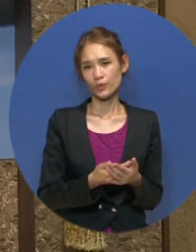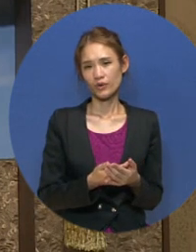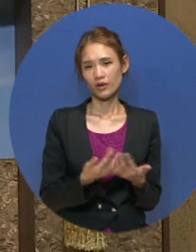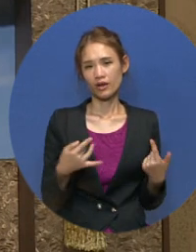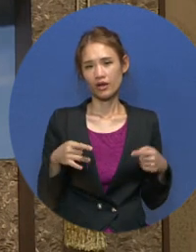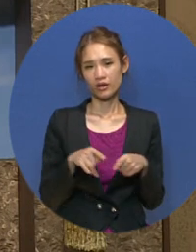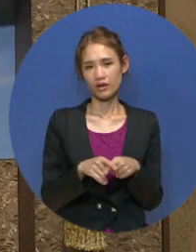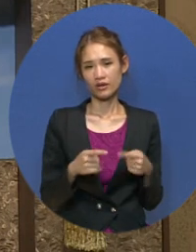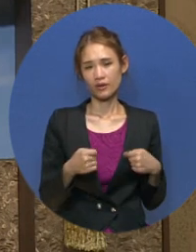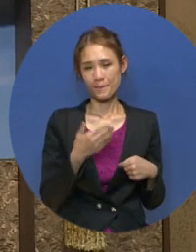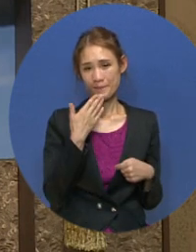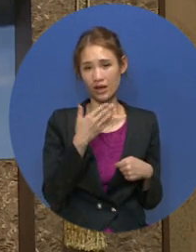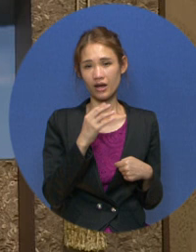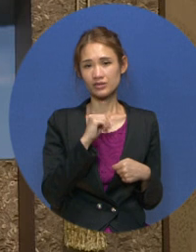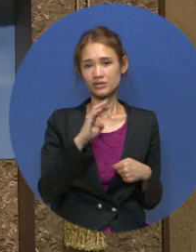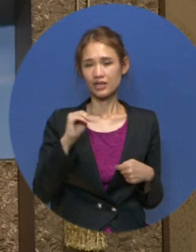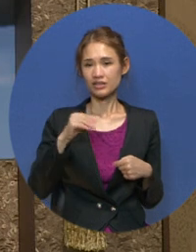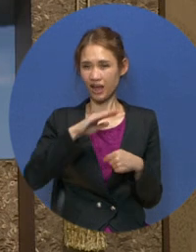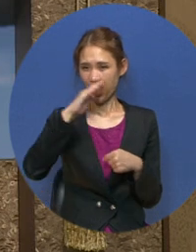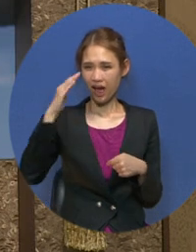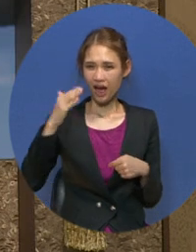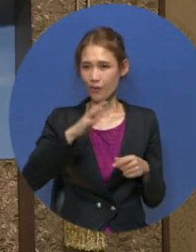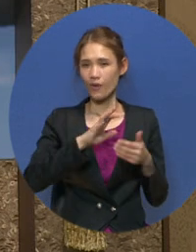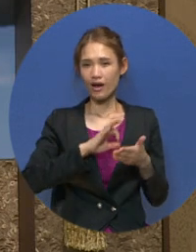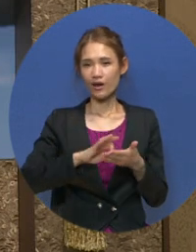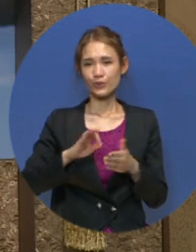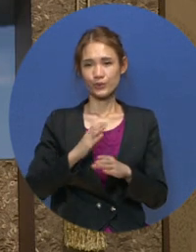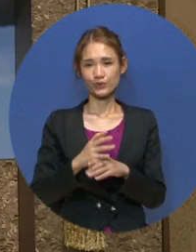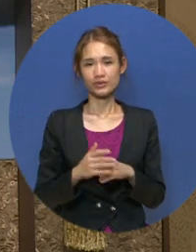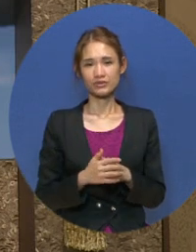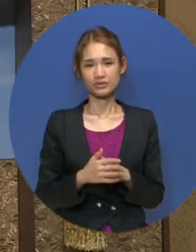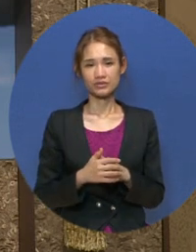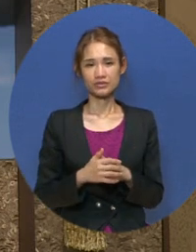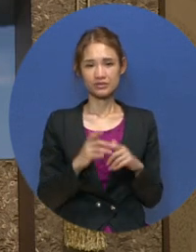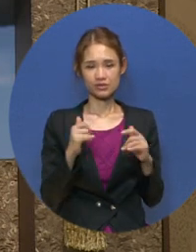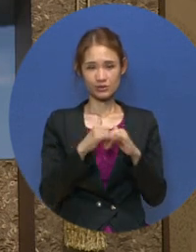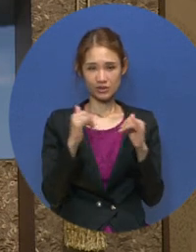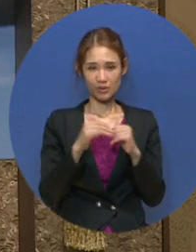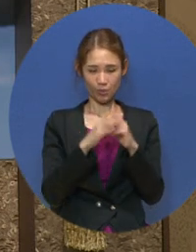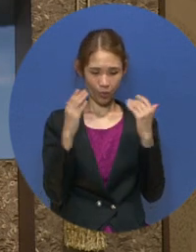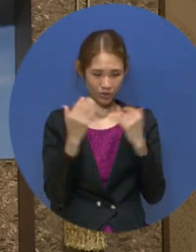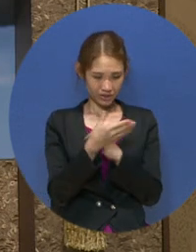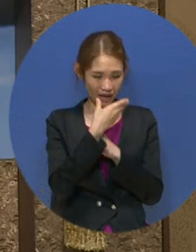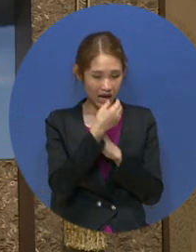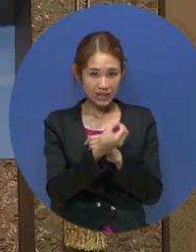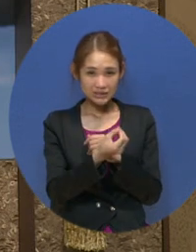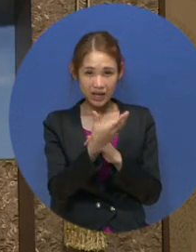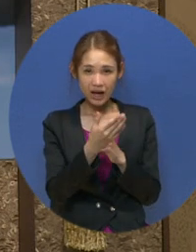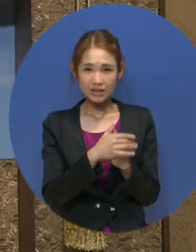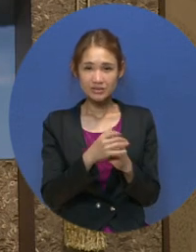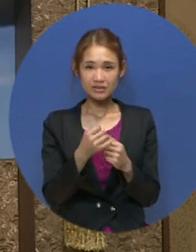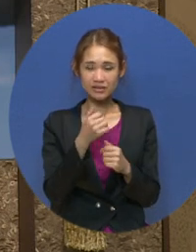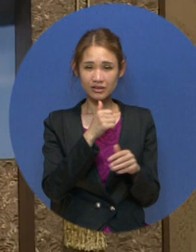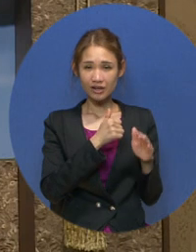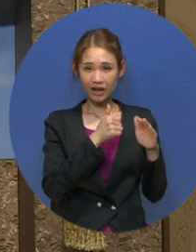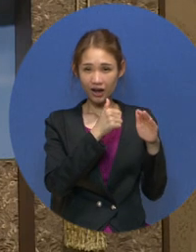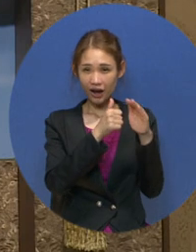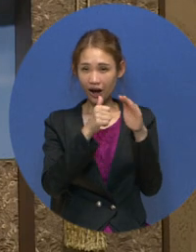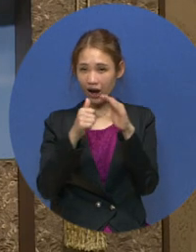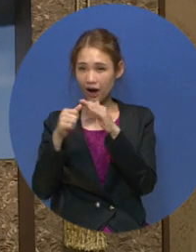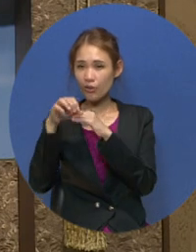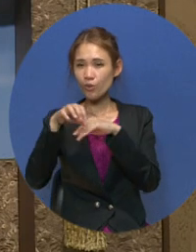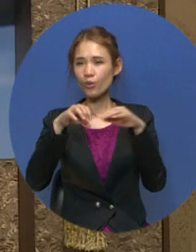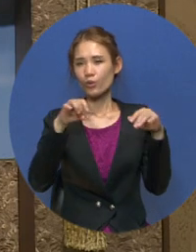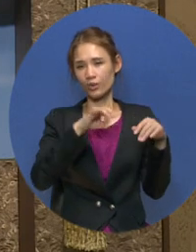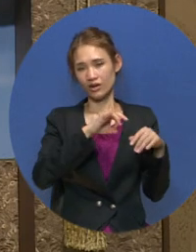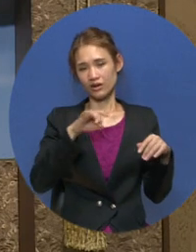동원 가능한 모든 SNS는 다 활용하고 있고요. 또 지역사회 모든 행사들, 또 다니는 곳곳마다